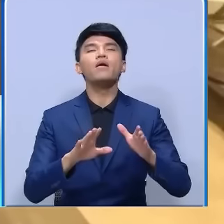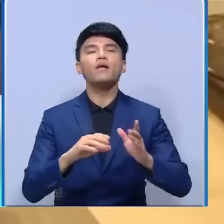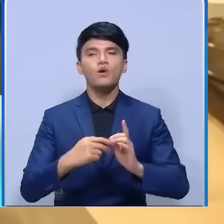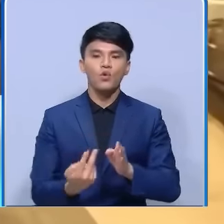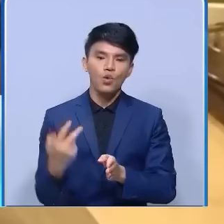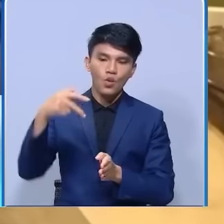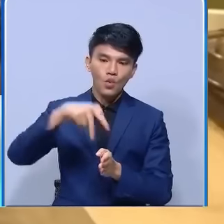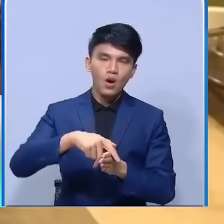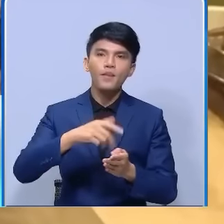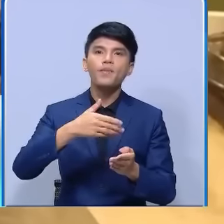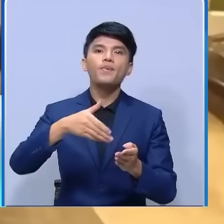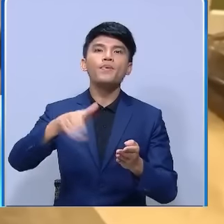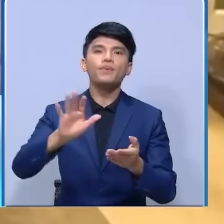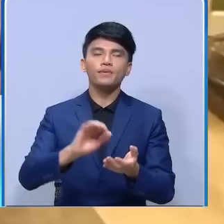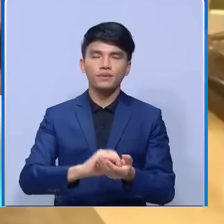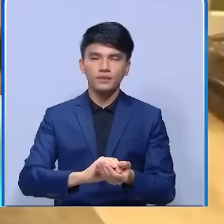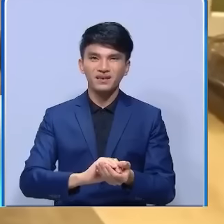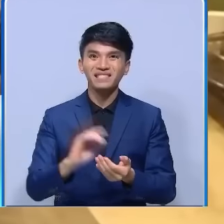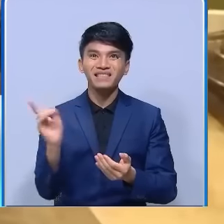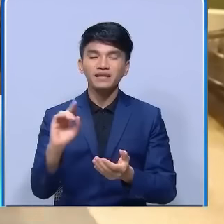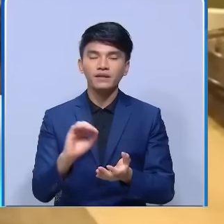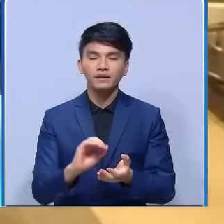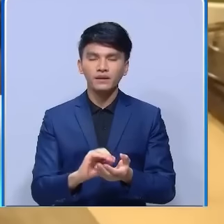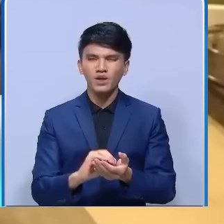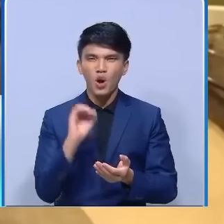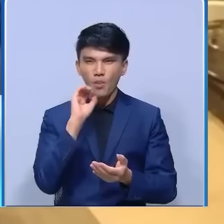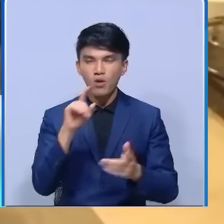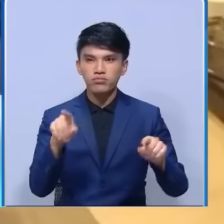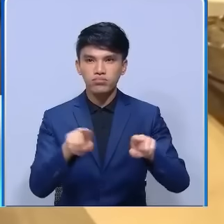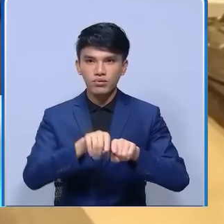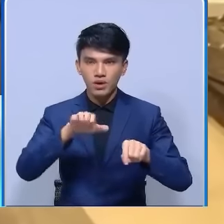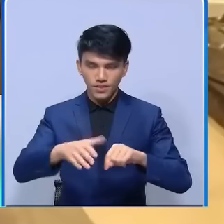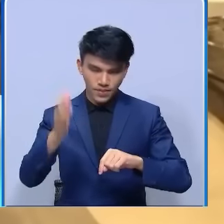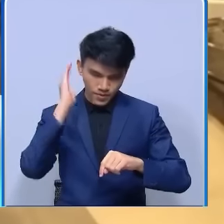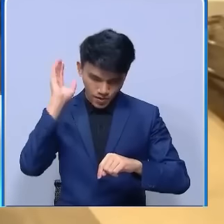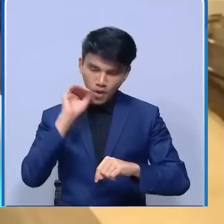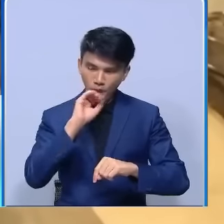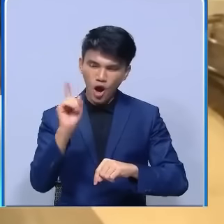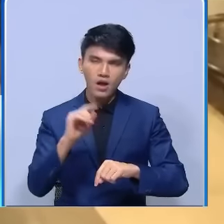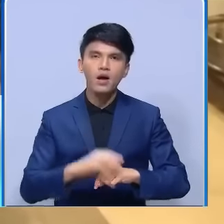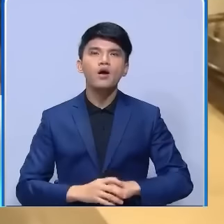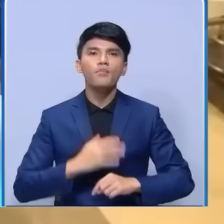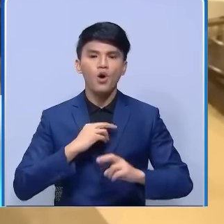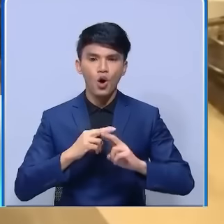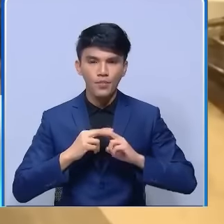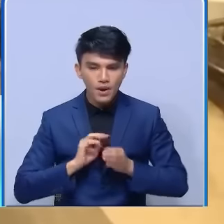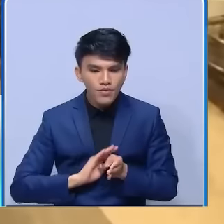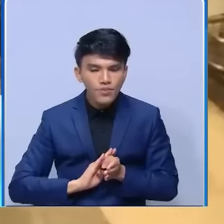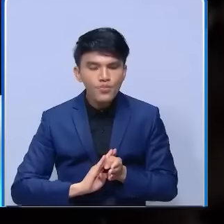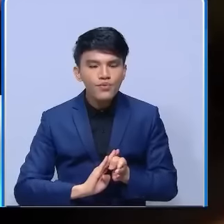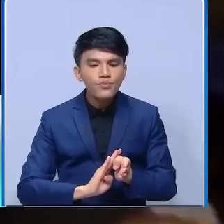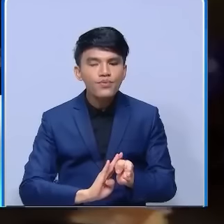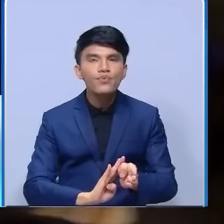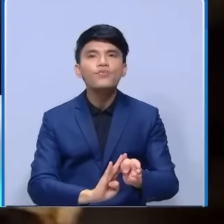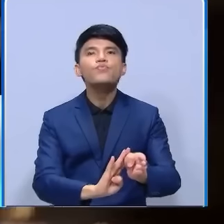ไซค์เพื่อนแล้วหลบหนีไปทางฝั่งนี้นะเขาก็บอกนะน้องชายเนี่ยเขาก็บอกว่าพวกผมก็เลยเข็นรถมอเตอร์ไซค์ของเข